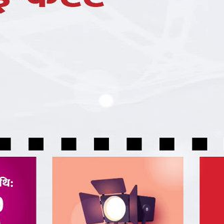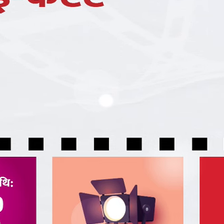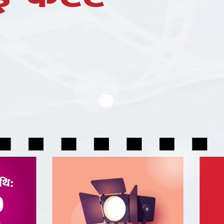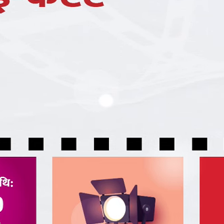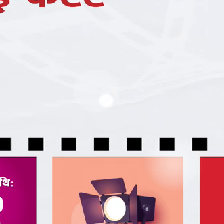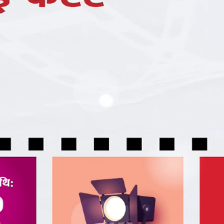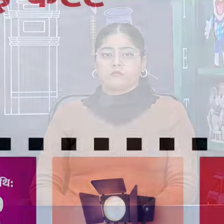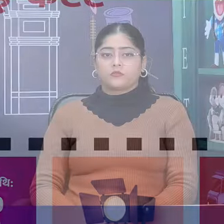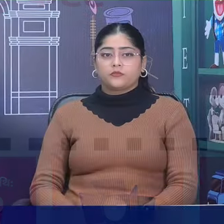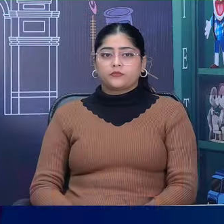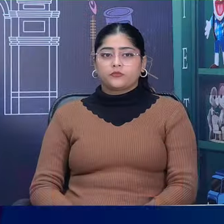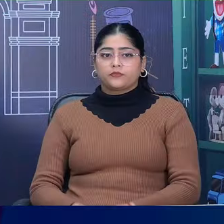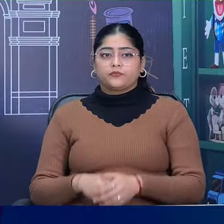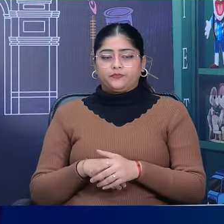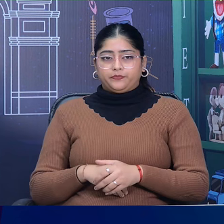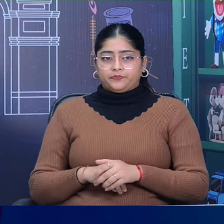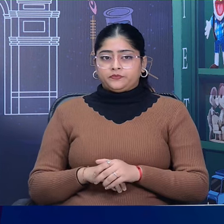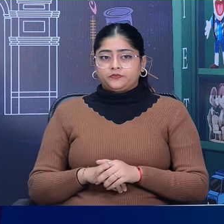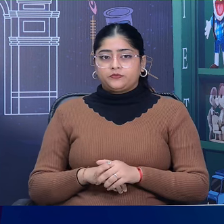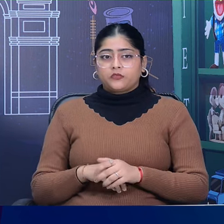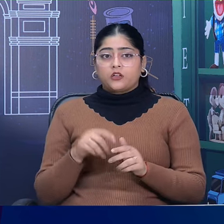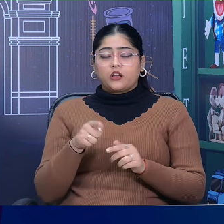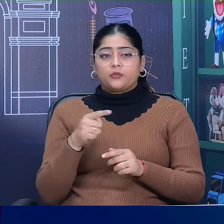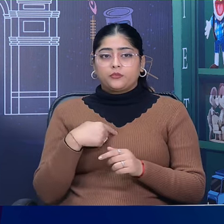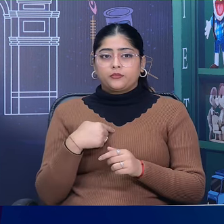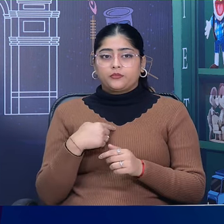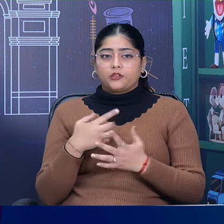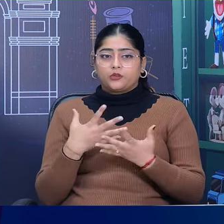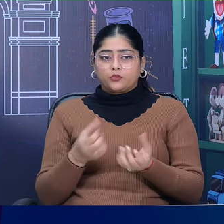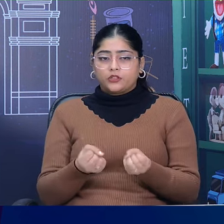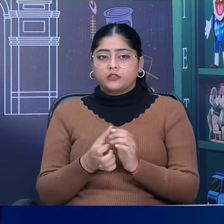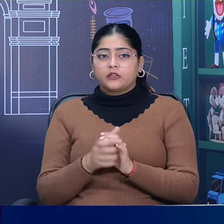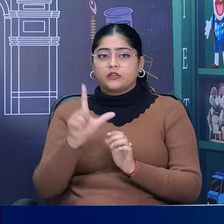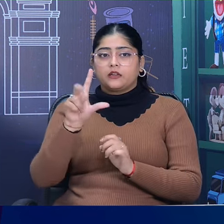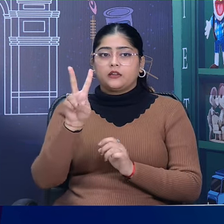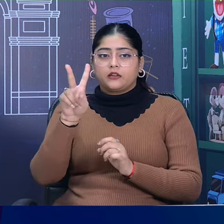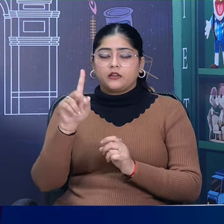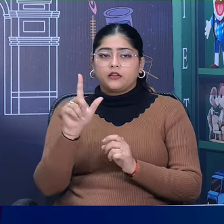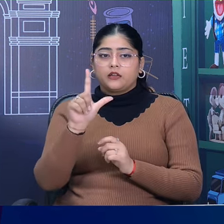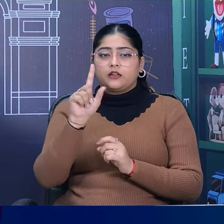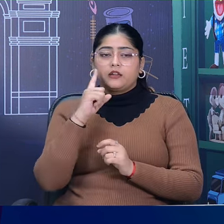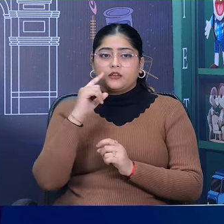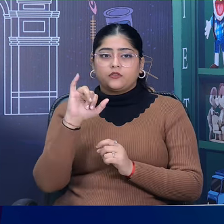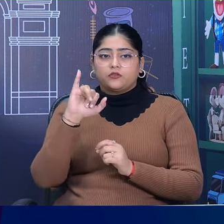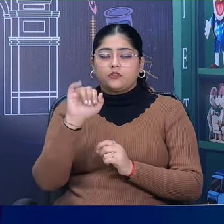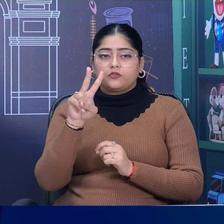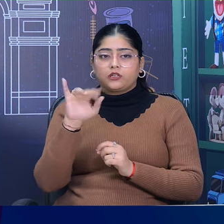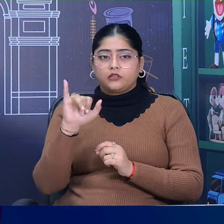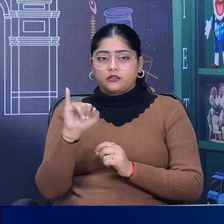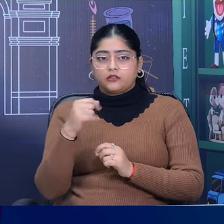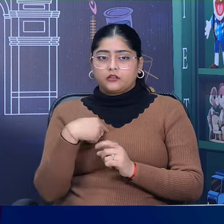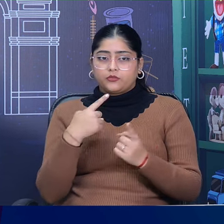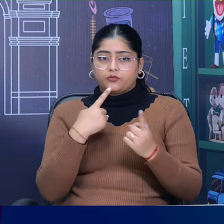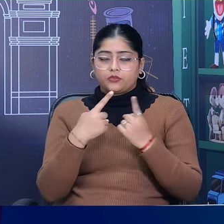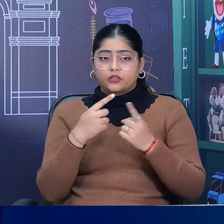अपनी प्रविष्टियां हम तक जल्द से जल्द पहुंचा दें आपसे चाहूंगी कि आप हमारे लाइव इंटरेक्ट सेशन से यूं ही जुड़े रहे 2 बजे का सत्र